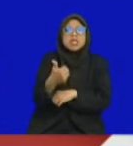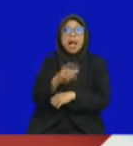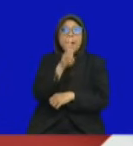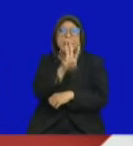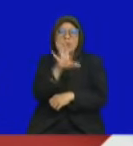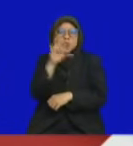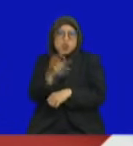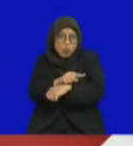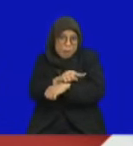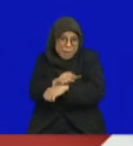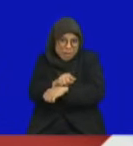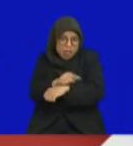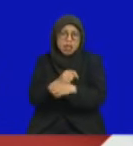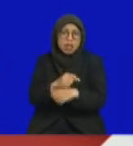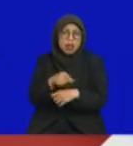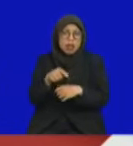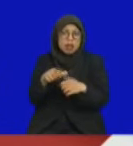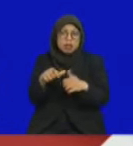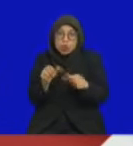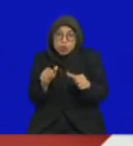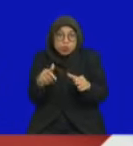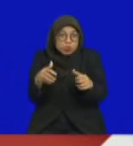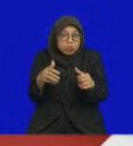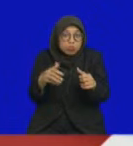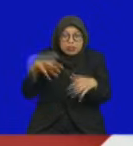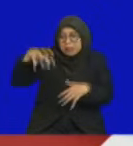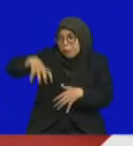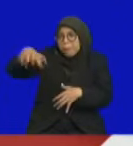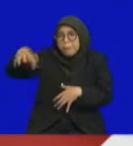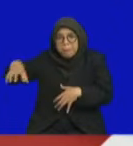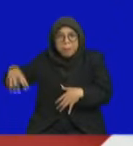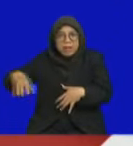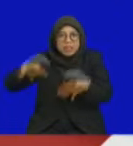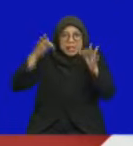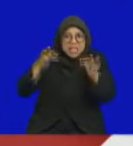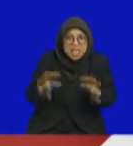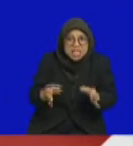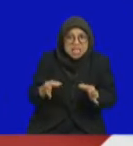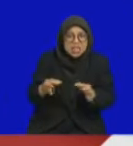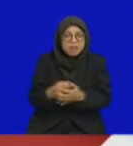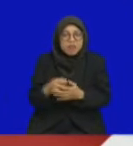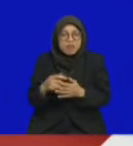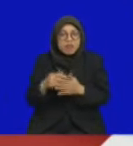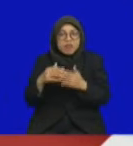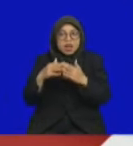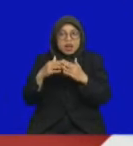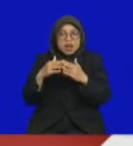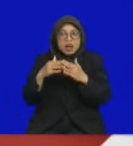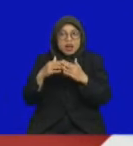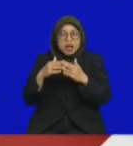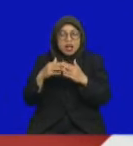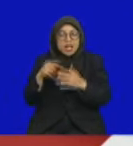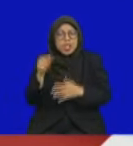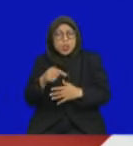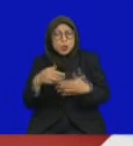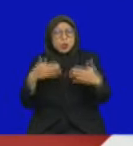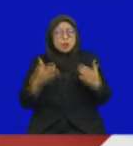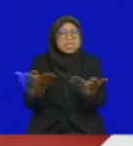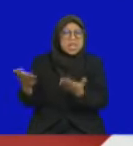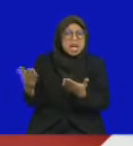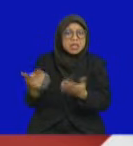40 menit kemudian juga wilayah antar desa kalau kita bisa berikan di desa itu angkutan